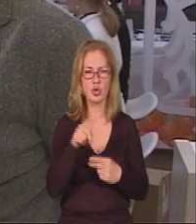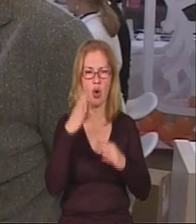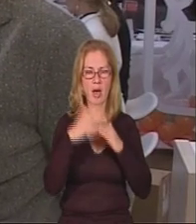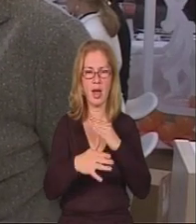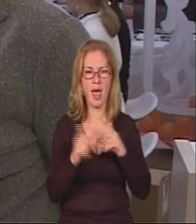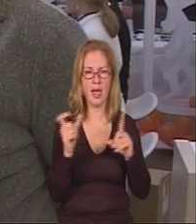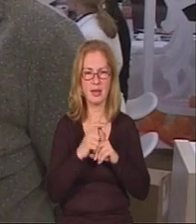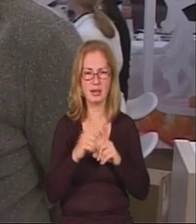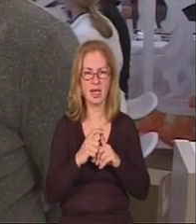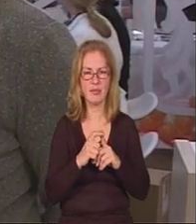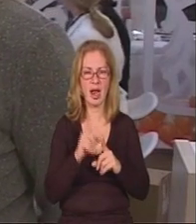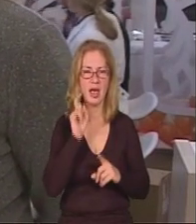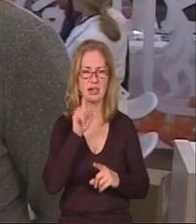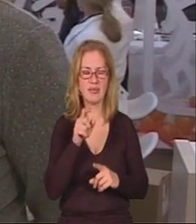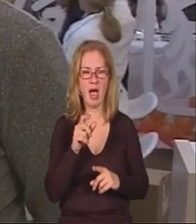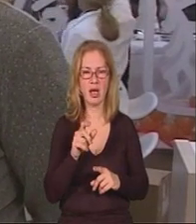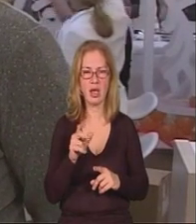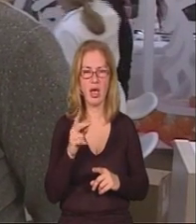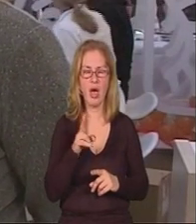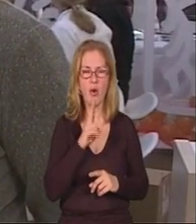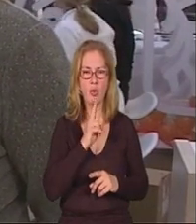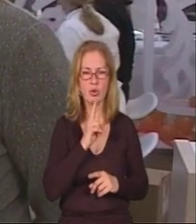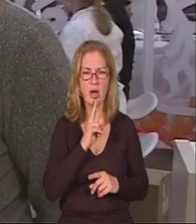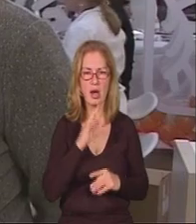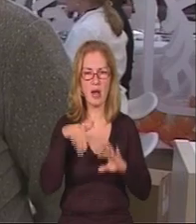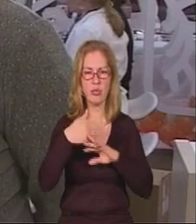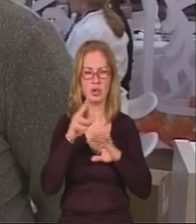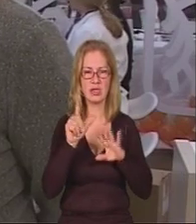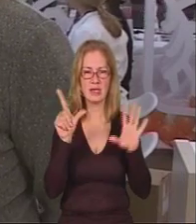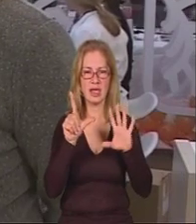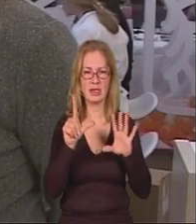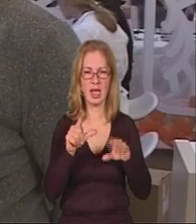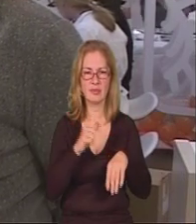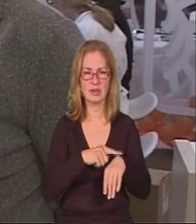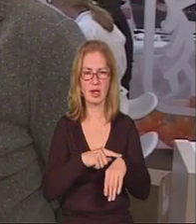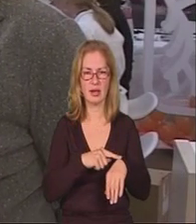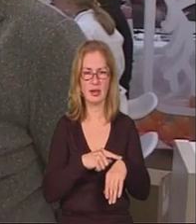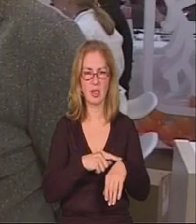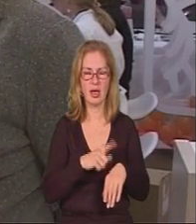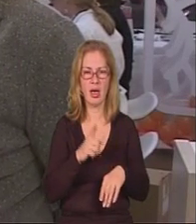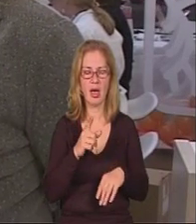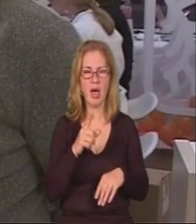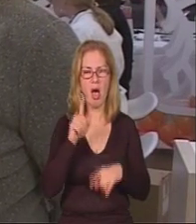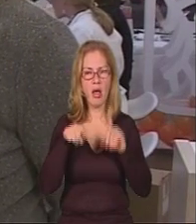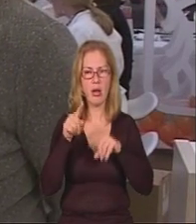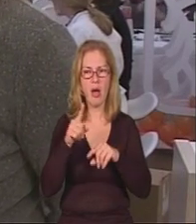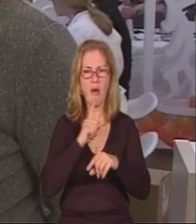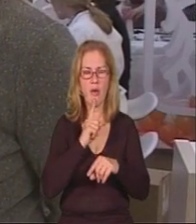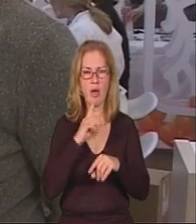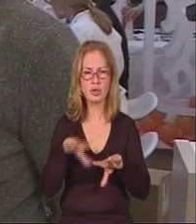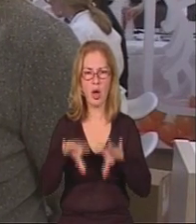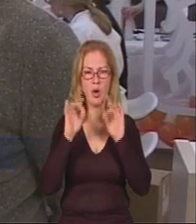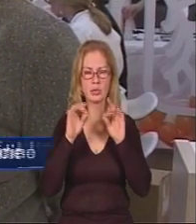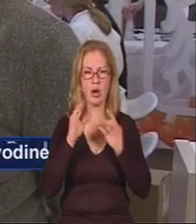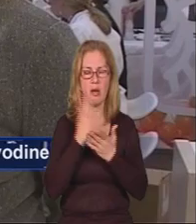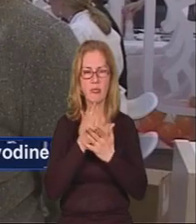kraja decembra, svaki utorak nakon 15 časova, gde će svi oni kod kojih se otkrije